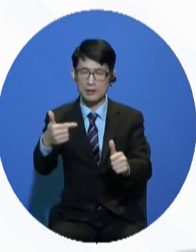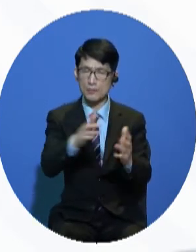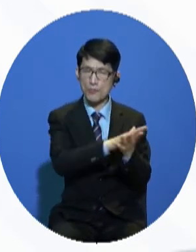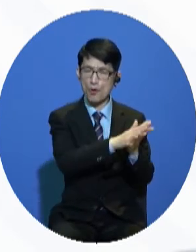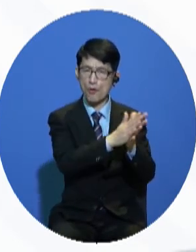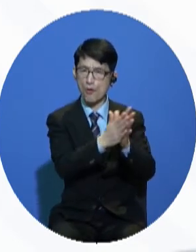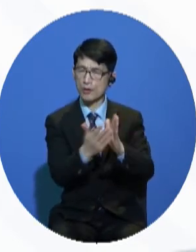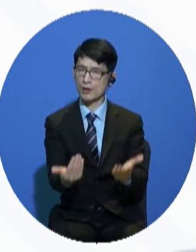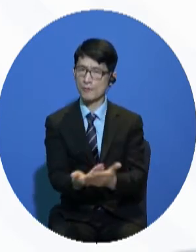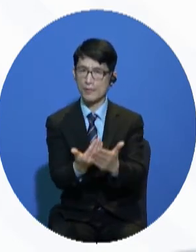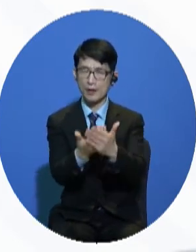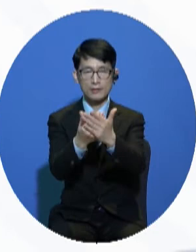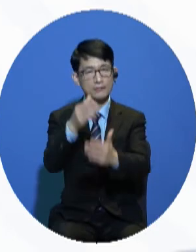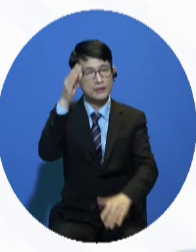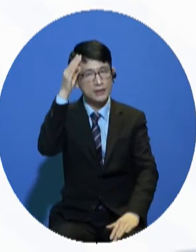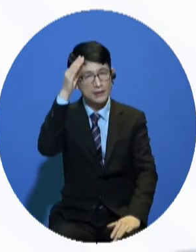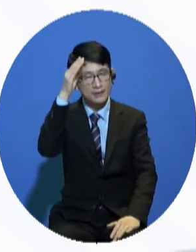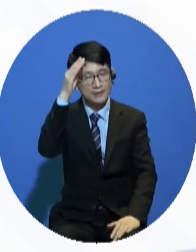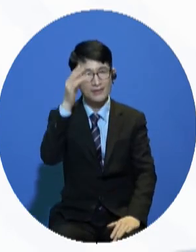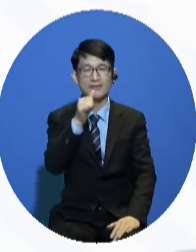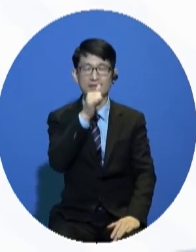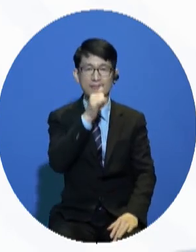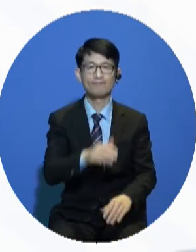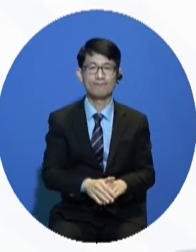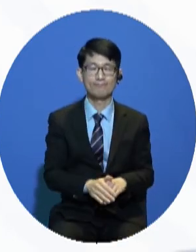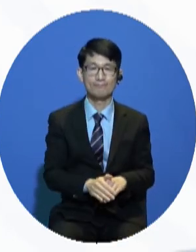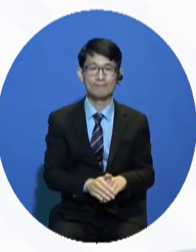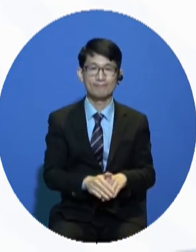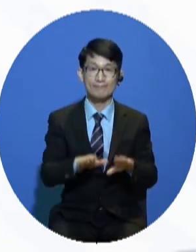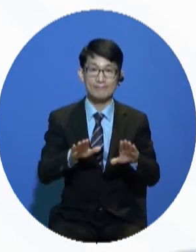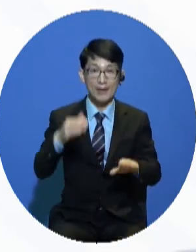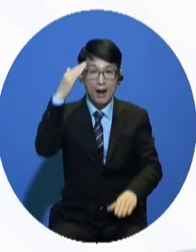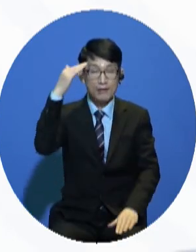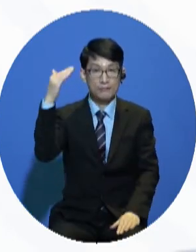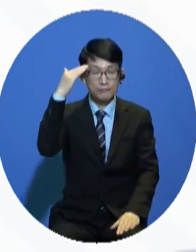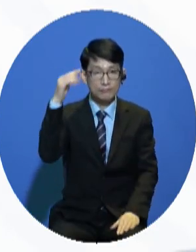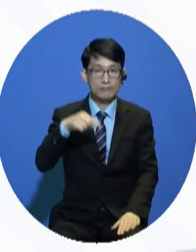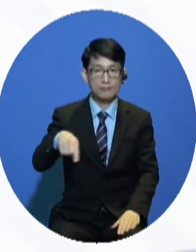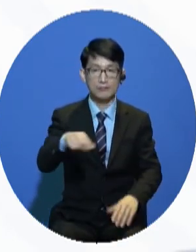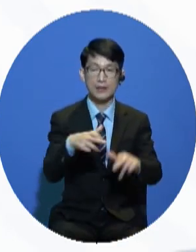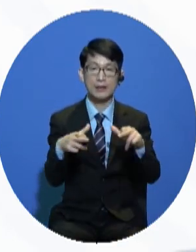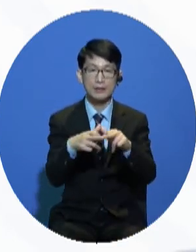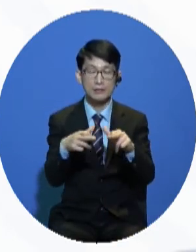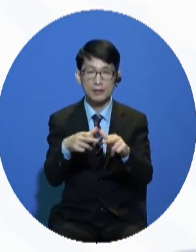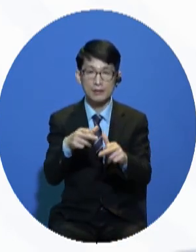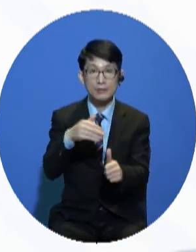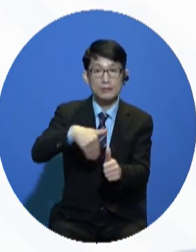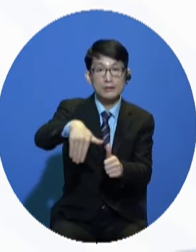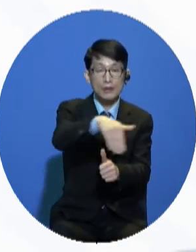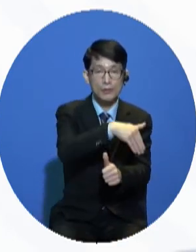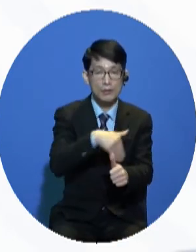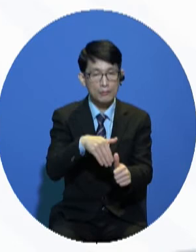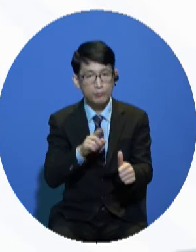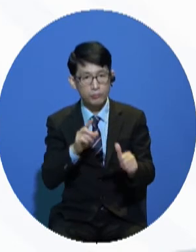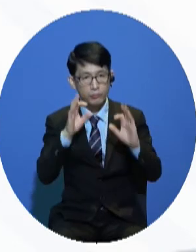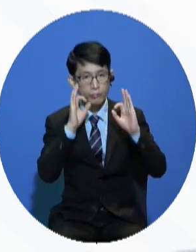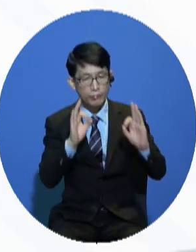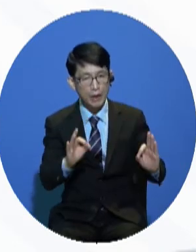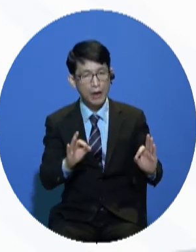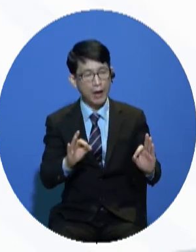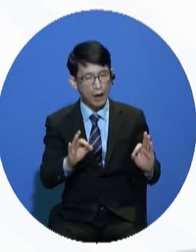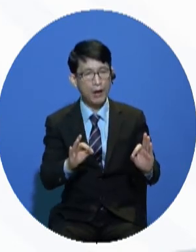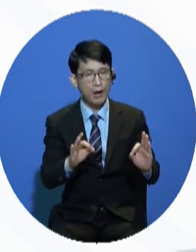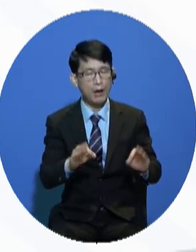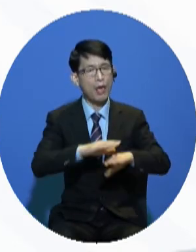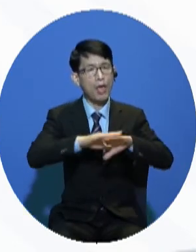기대가 되는데요. 그런 기대 속에 지금 우리나라의 이 장애인의 현실은 또 아직도 사실은